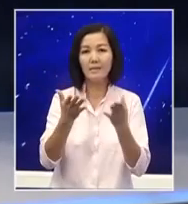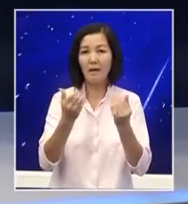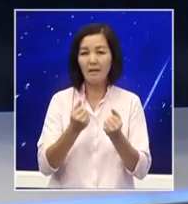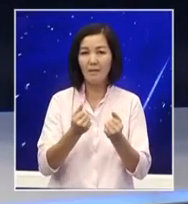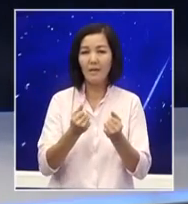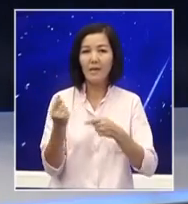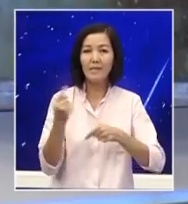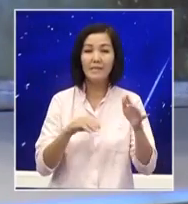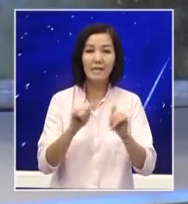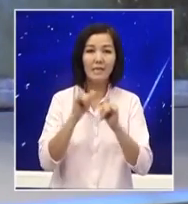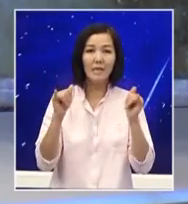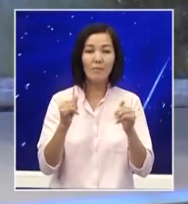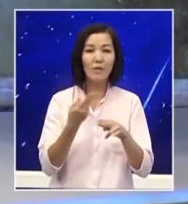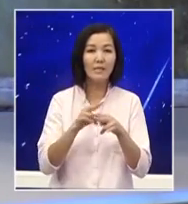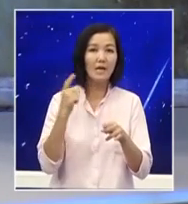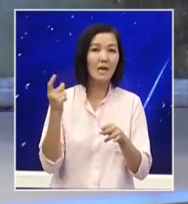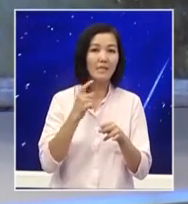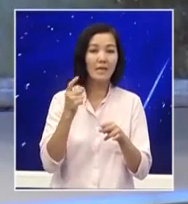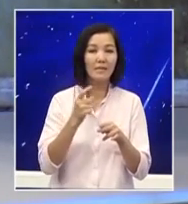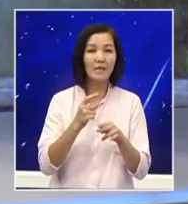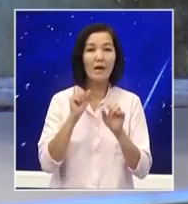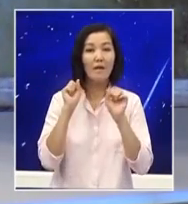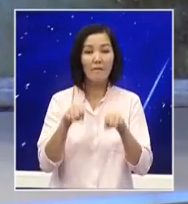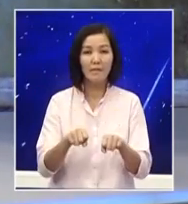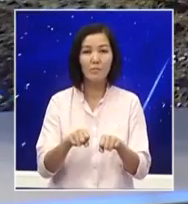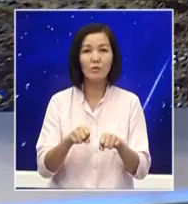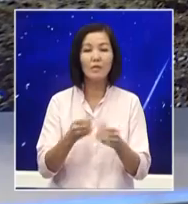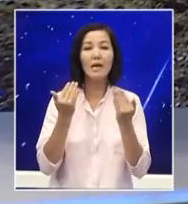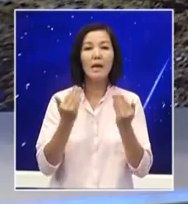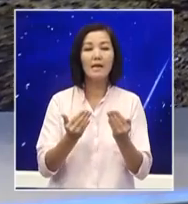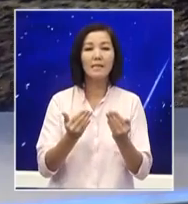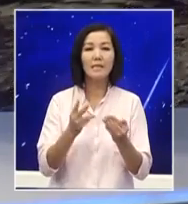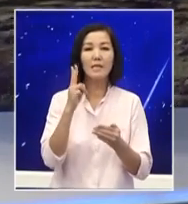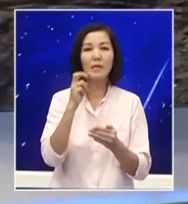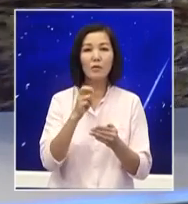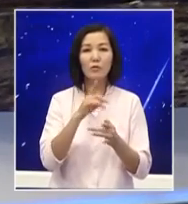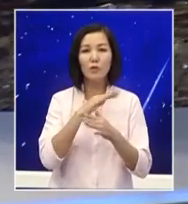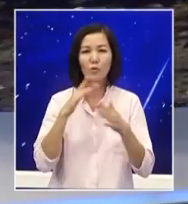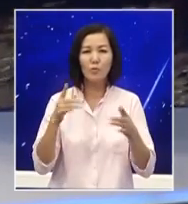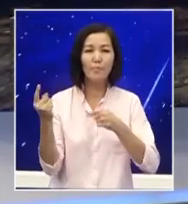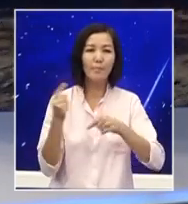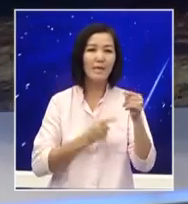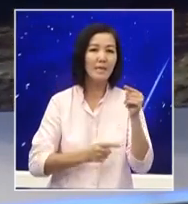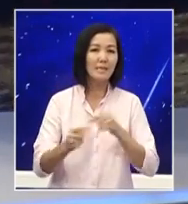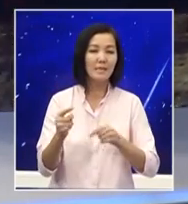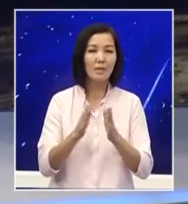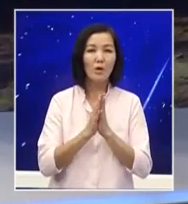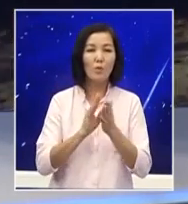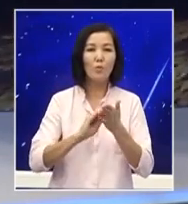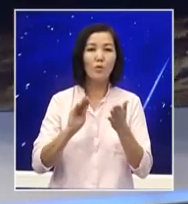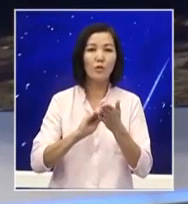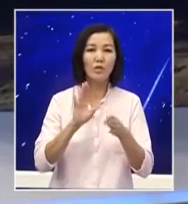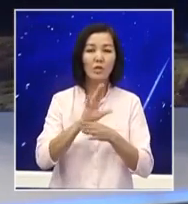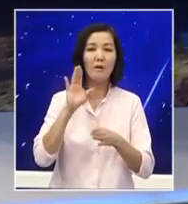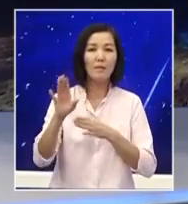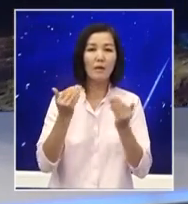ілгерілетуде. Бұл әсіресе шаруалар үшін таптырмас мүмкіндік. Мамандардың ақпарынша, бұл 200-ден аса бизнес өкілінен өтініш қабылданған.